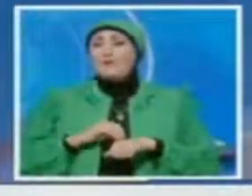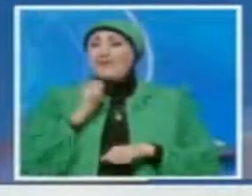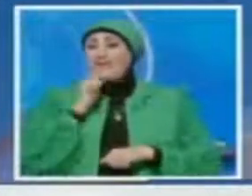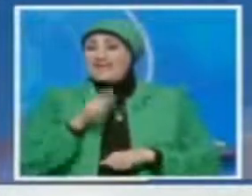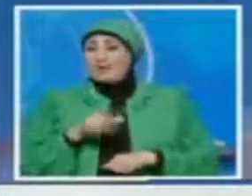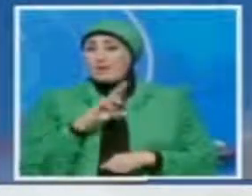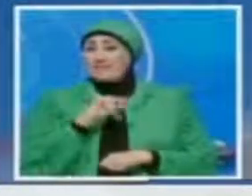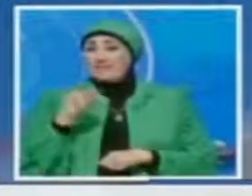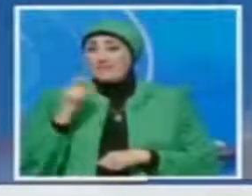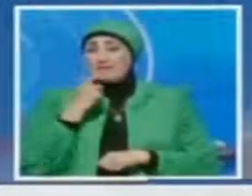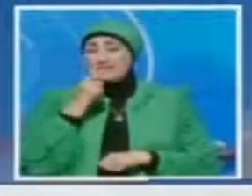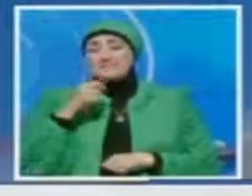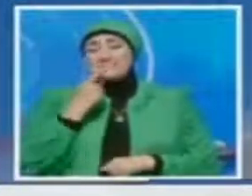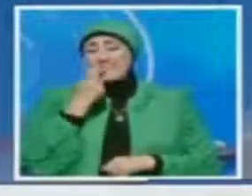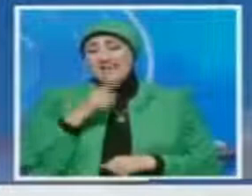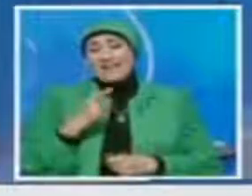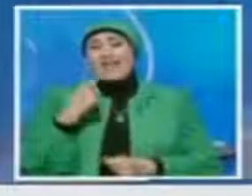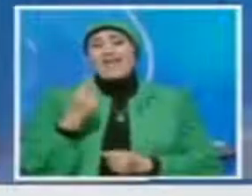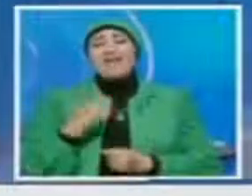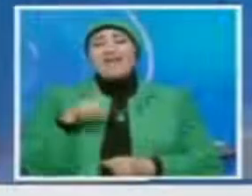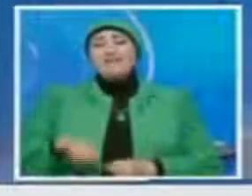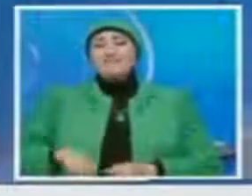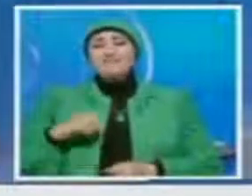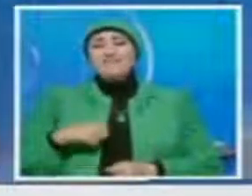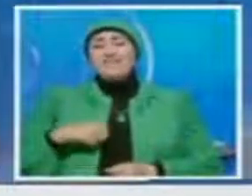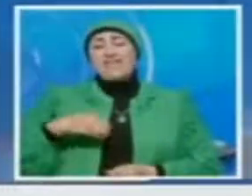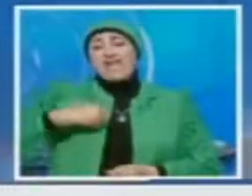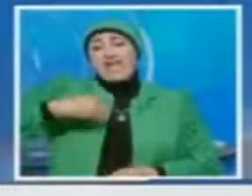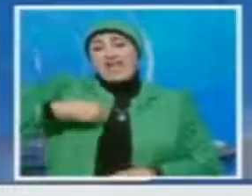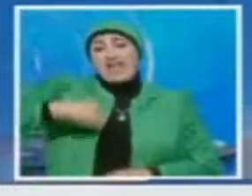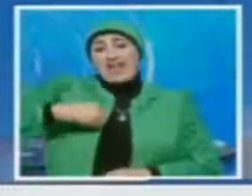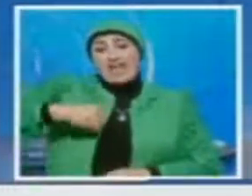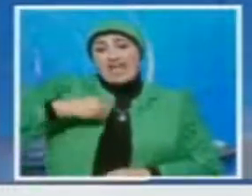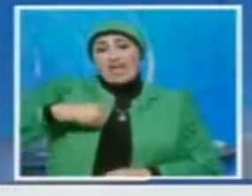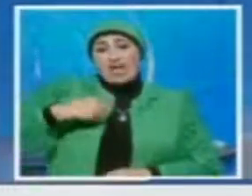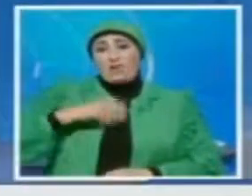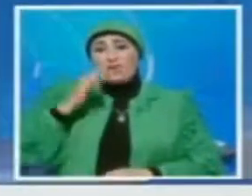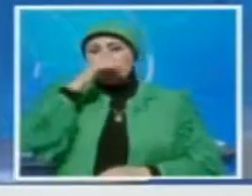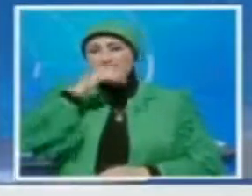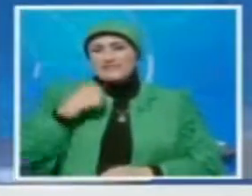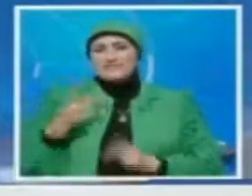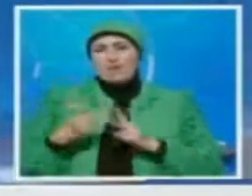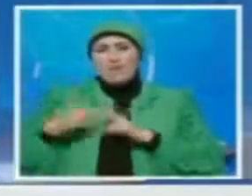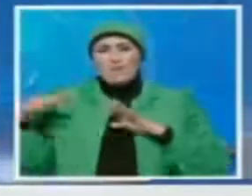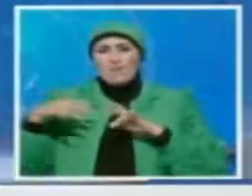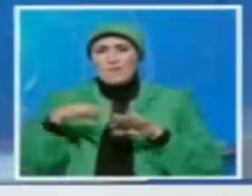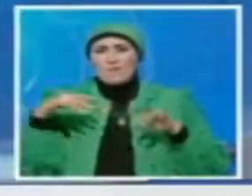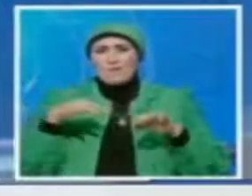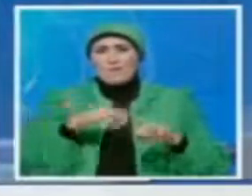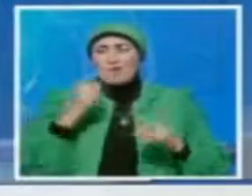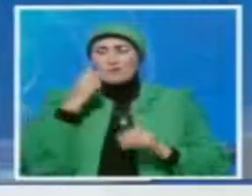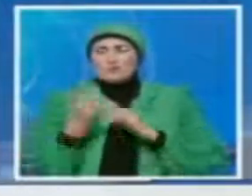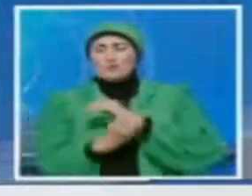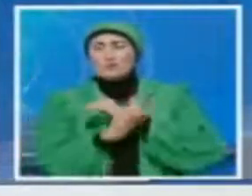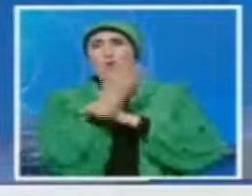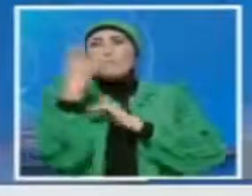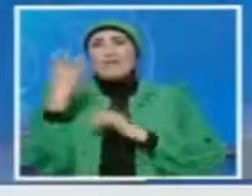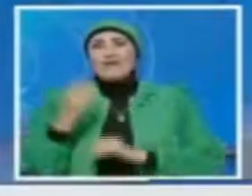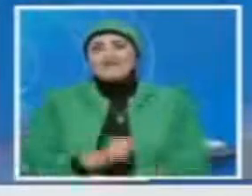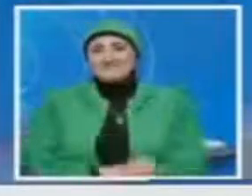وكعادتها كل عام حظيت حديقة الحيوان بالجيزة بأكبر نصيب من الزائرين الذين توافدوا عليها منذ ساعات